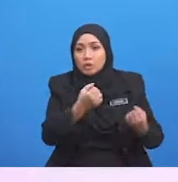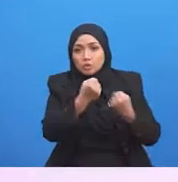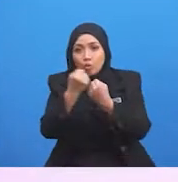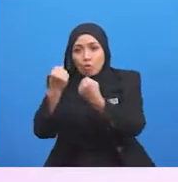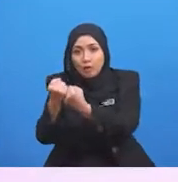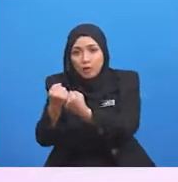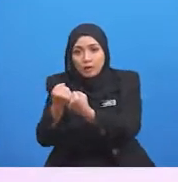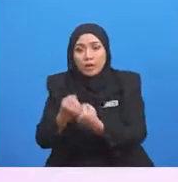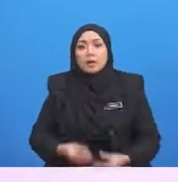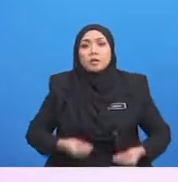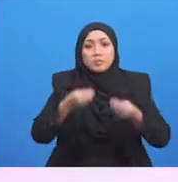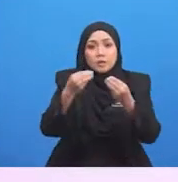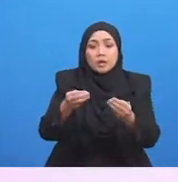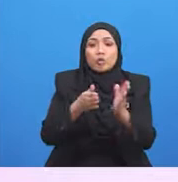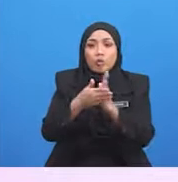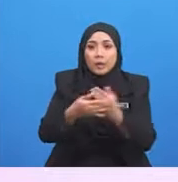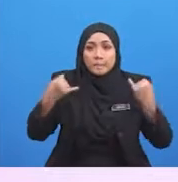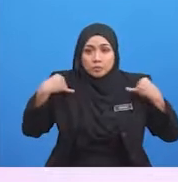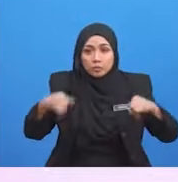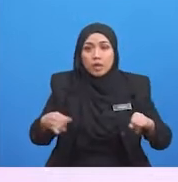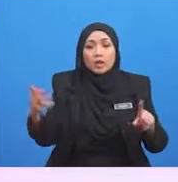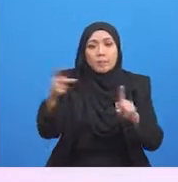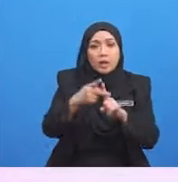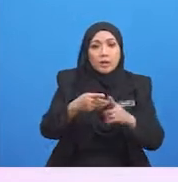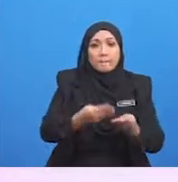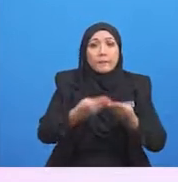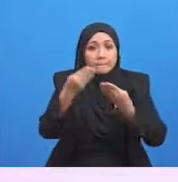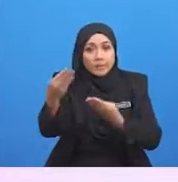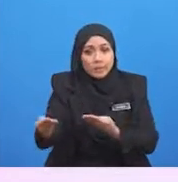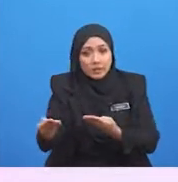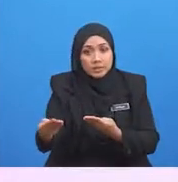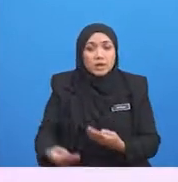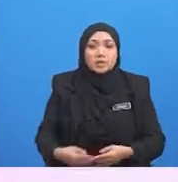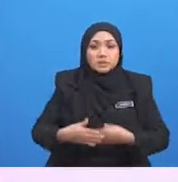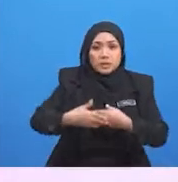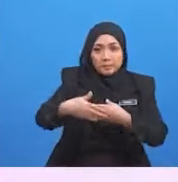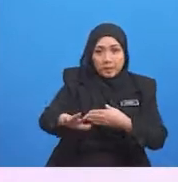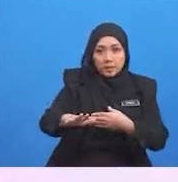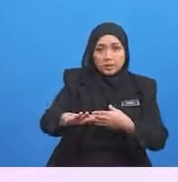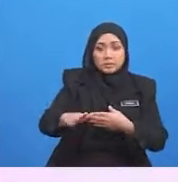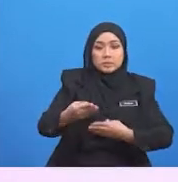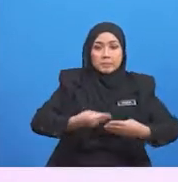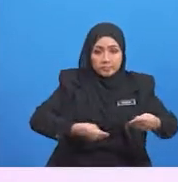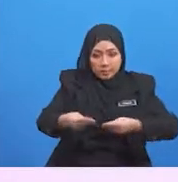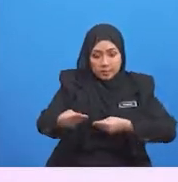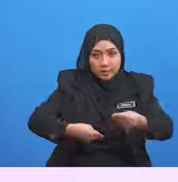yang diberikan oleh penjual kepada pembeli selepas transaksi jual-beli